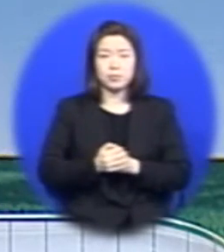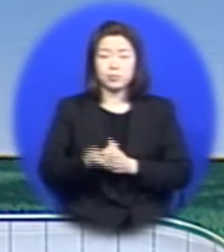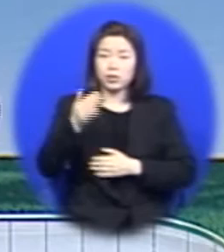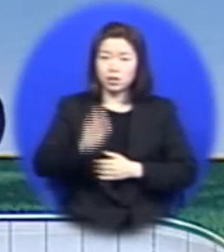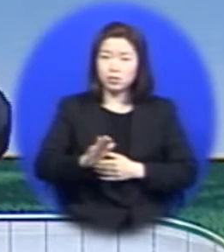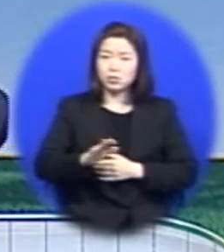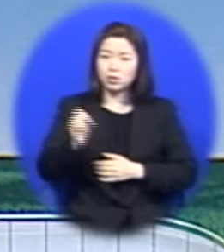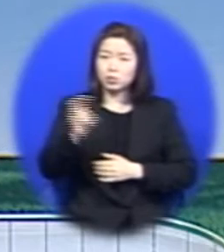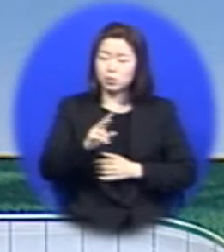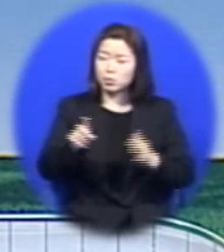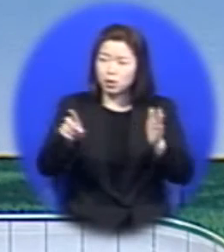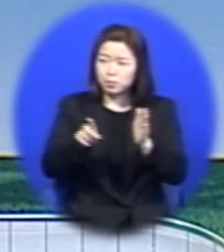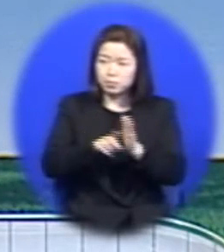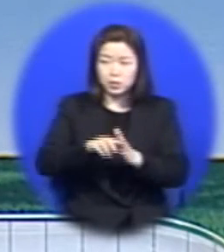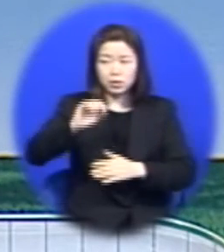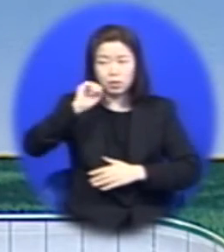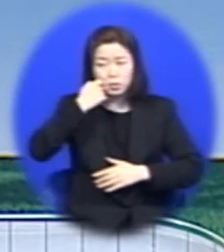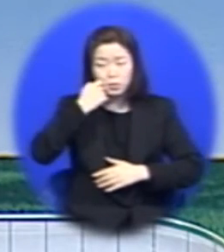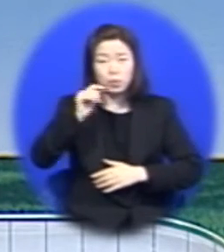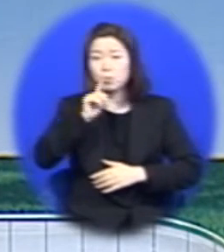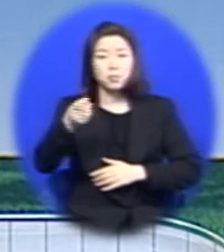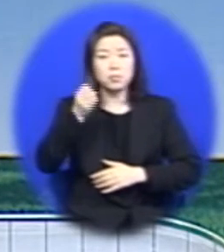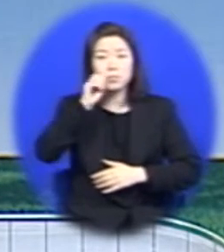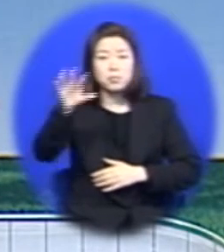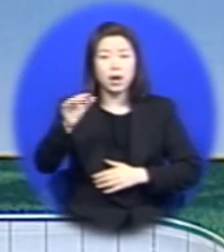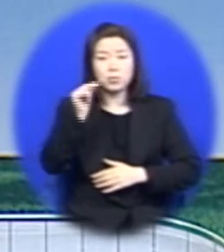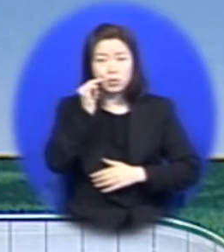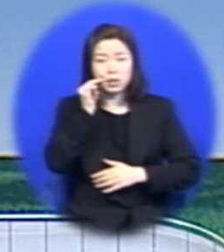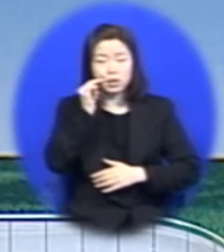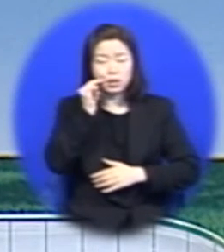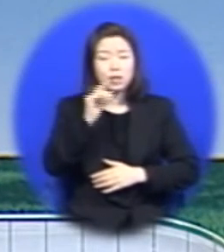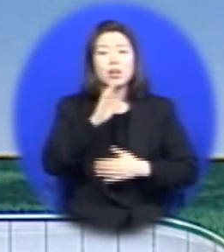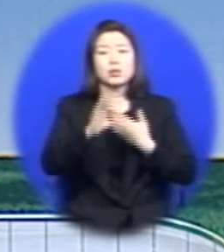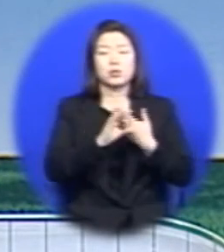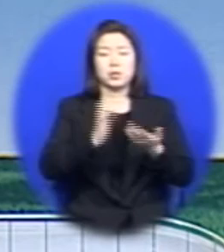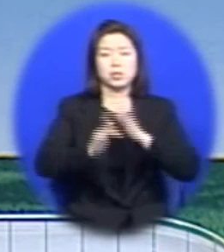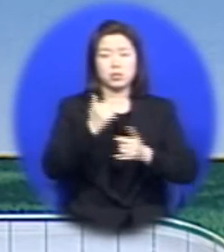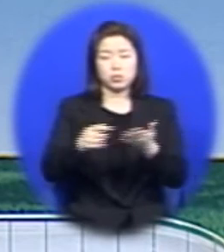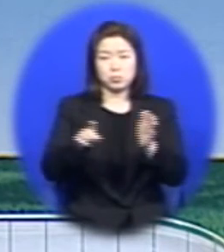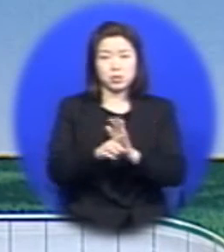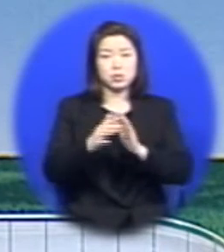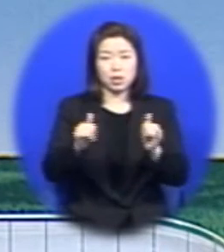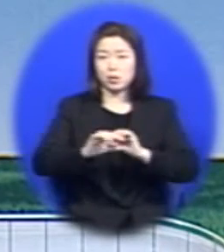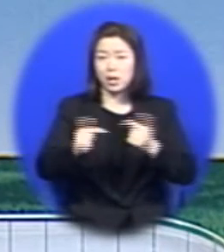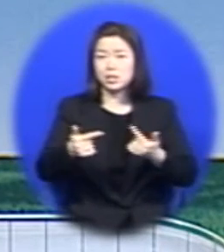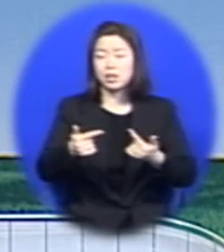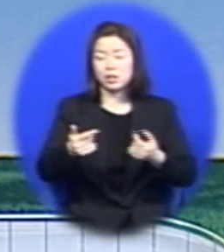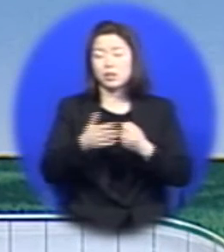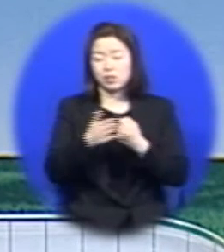그런데 또 안 믿어진다고 말도 못했어요. 왜? 그러면 예수 믿는 사람 아니라니까. 그래서 믿는 척